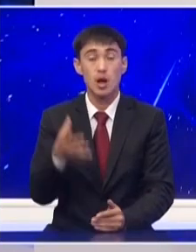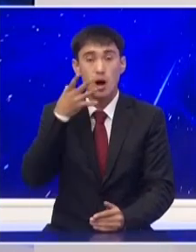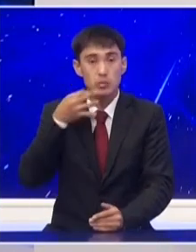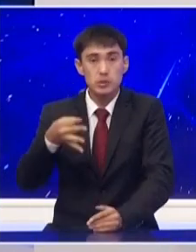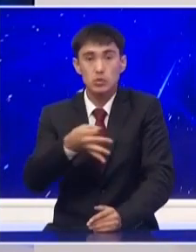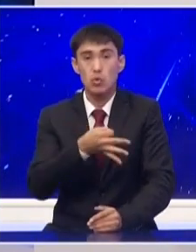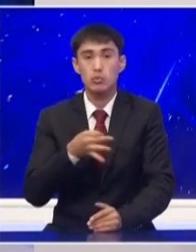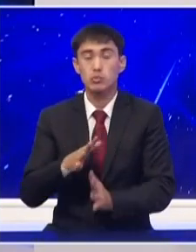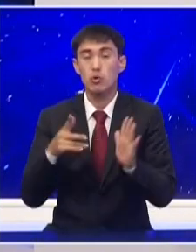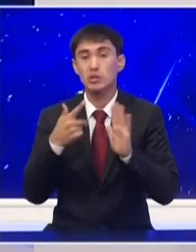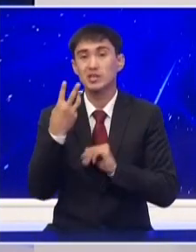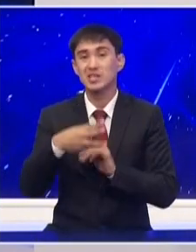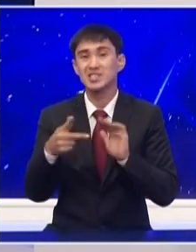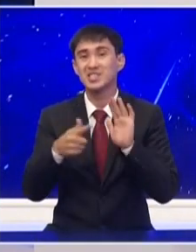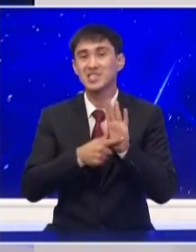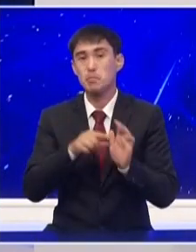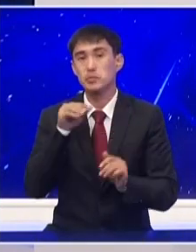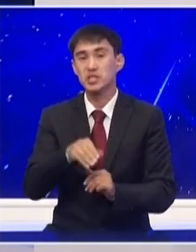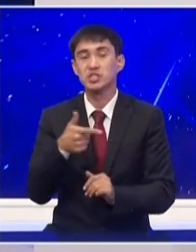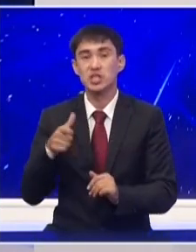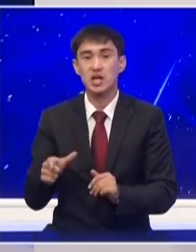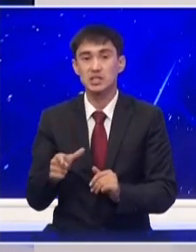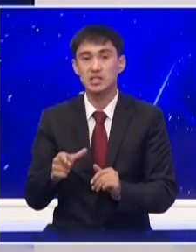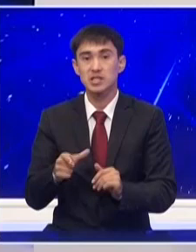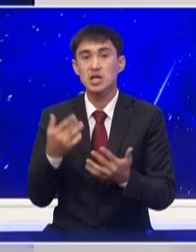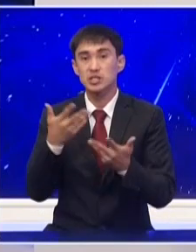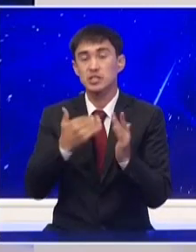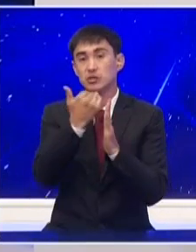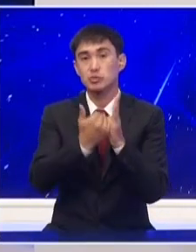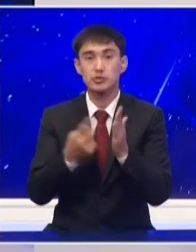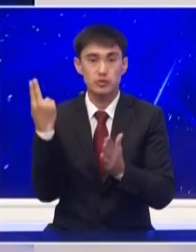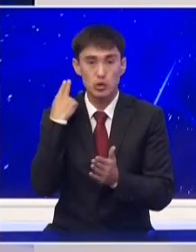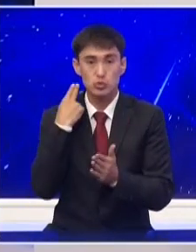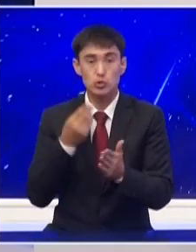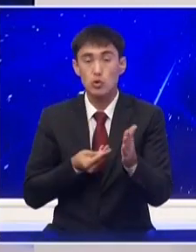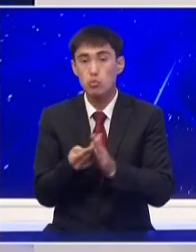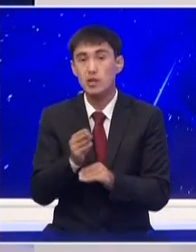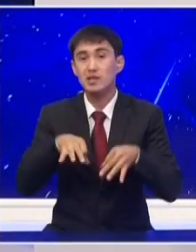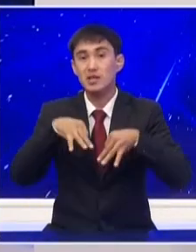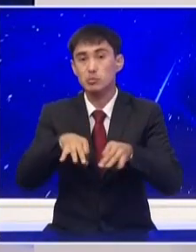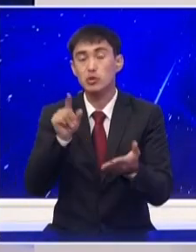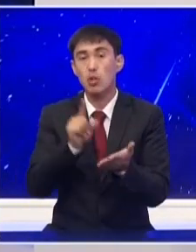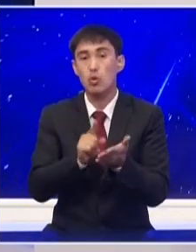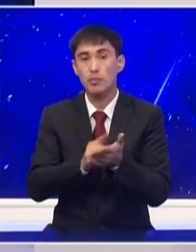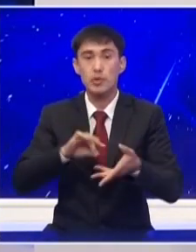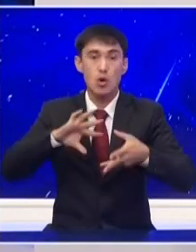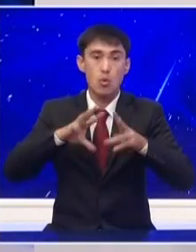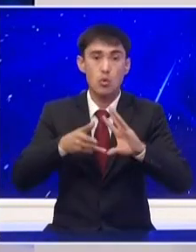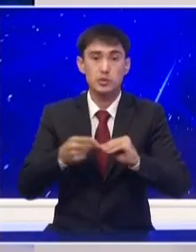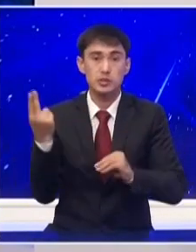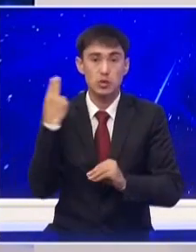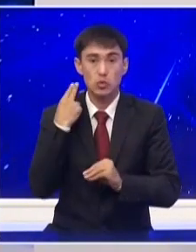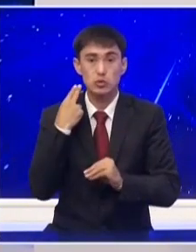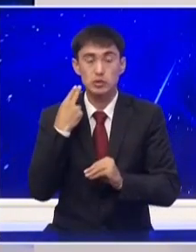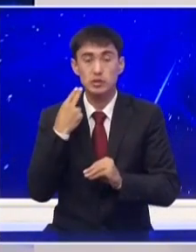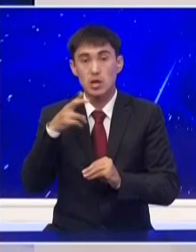В Алматинской области более 37 тысяч граждан числятся в списке должников за неуплату транспортного налога. Общая